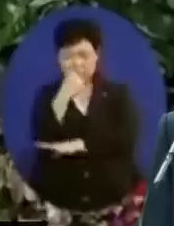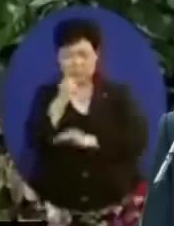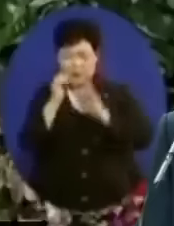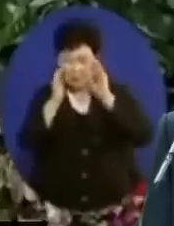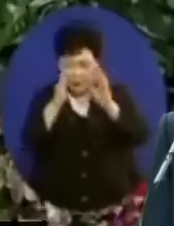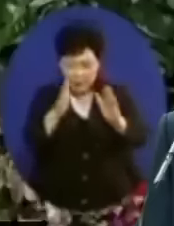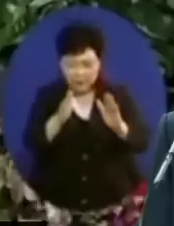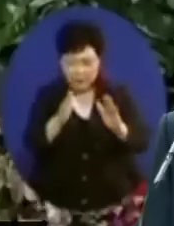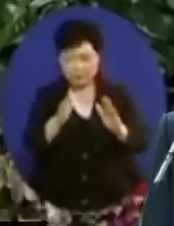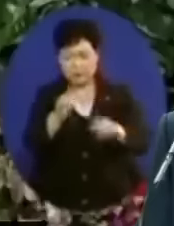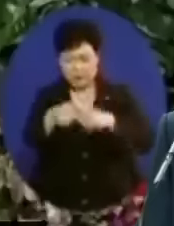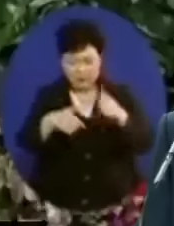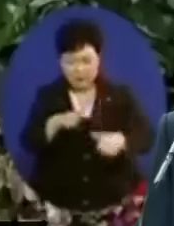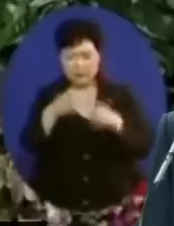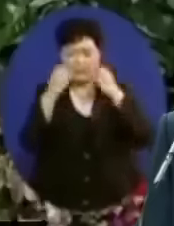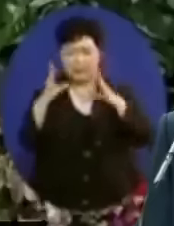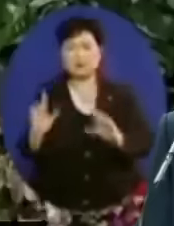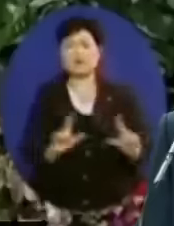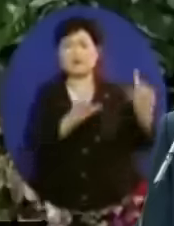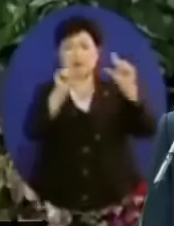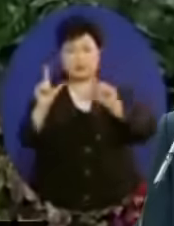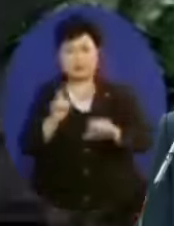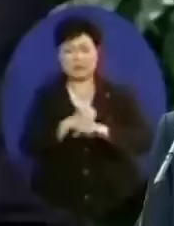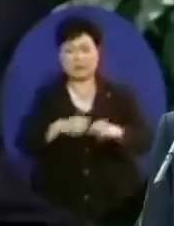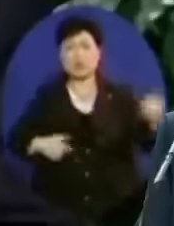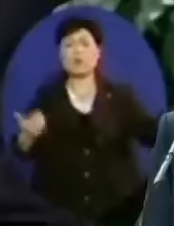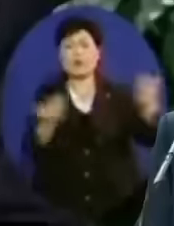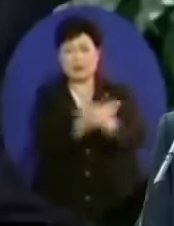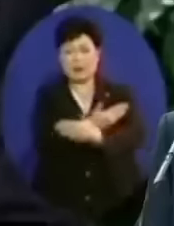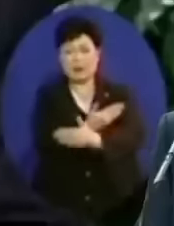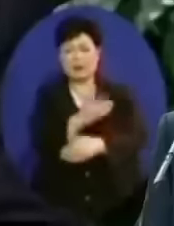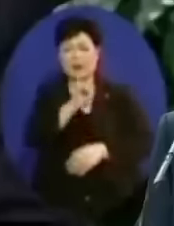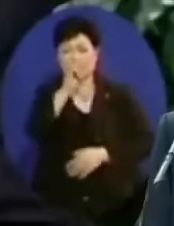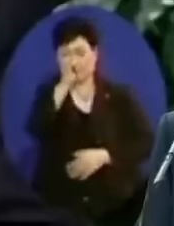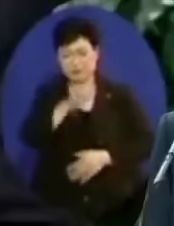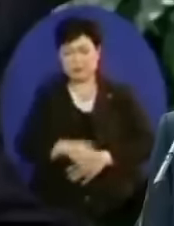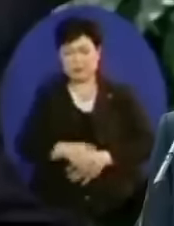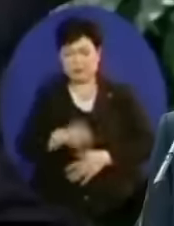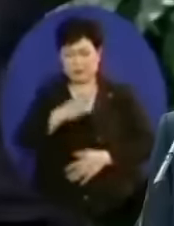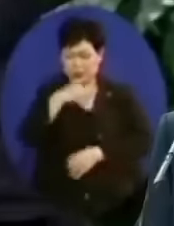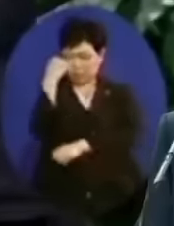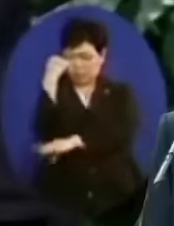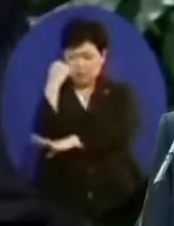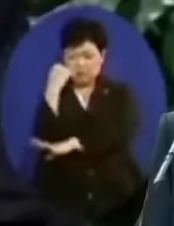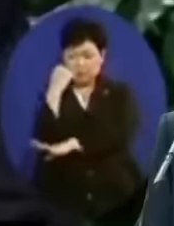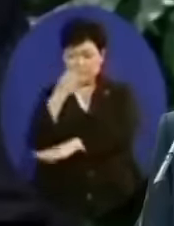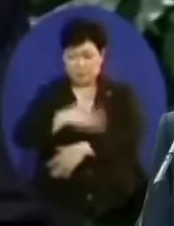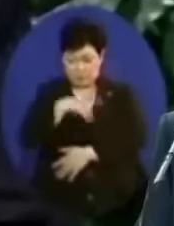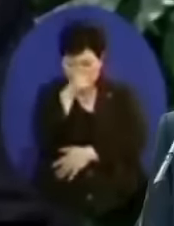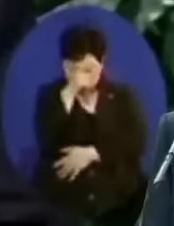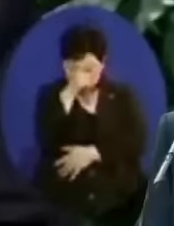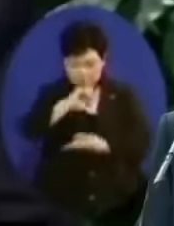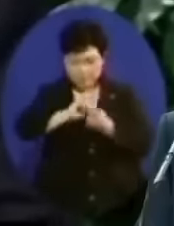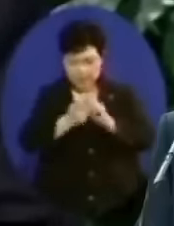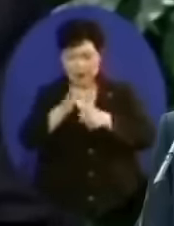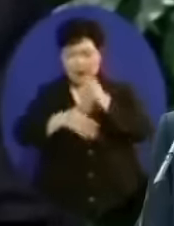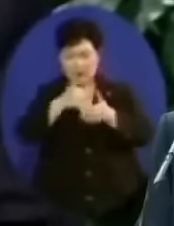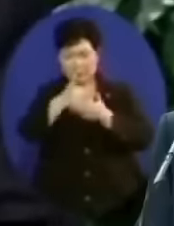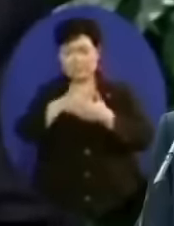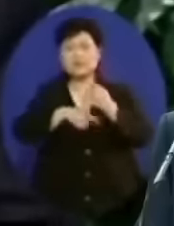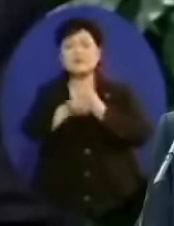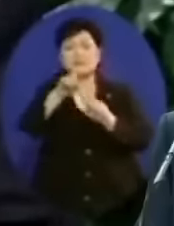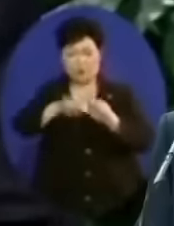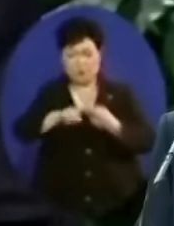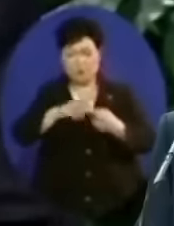바꾸어서 인생을 새롭게 살아가는 것이 회개인 것입니다. 내 중심에서 하나님 중심으로